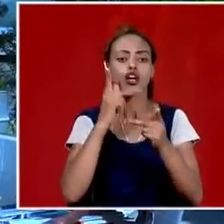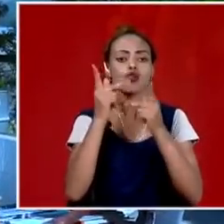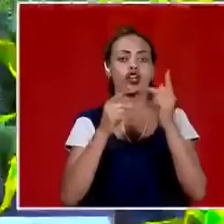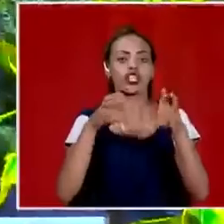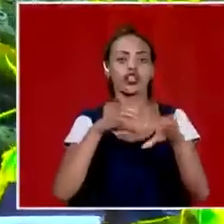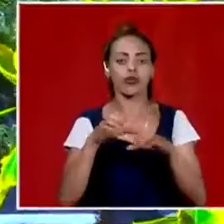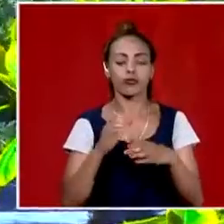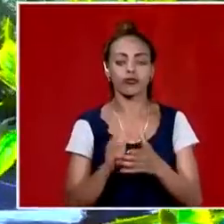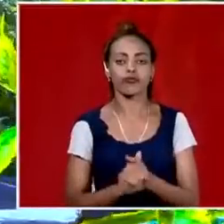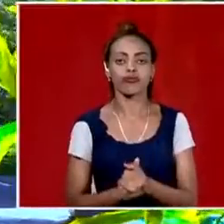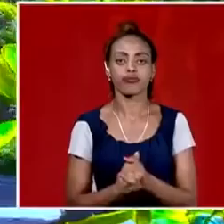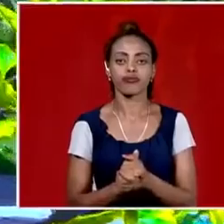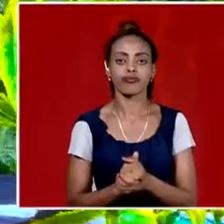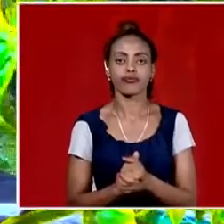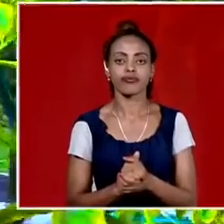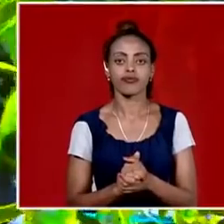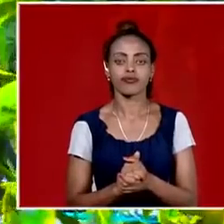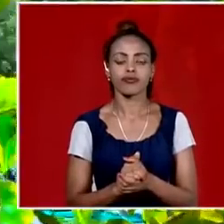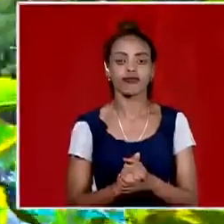ኣካይዶም።